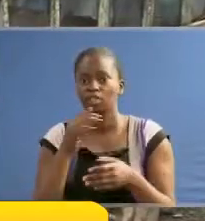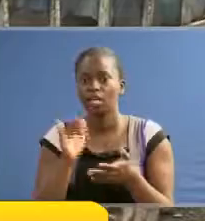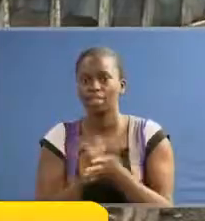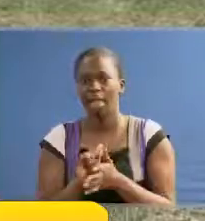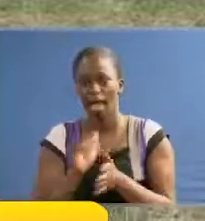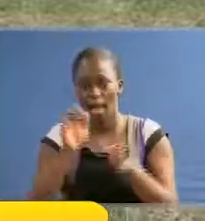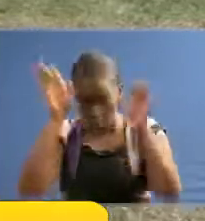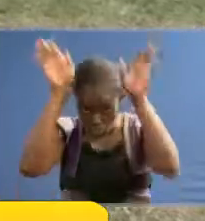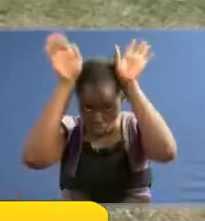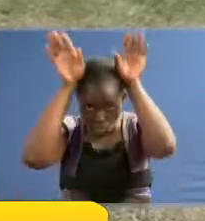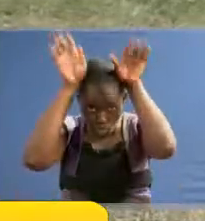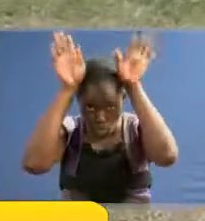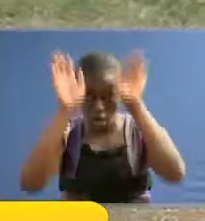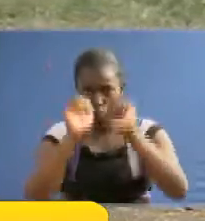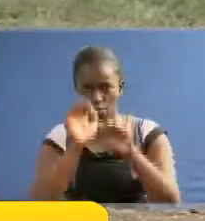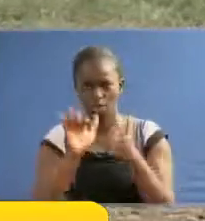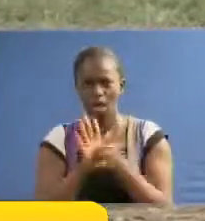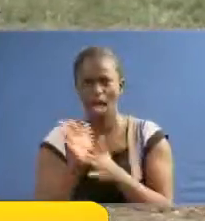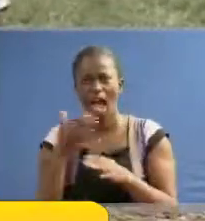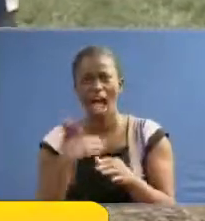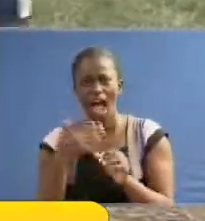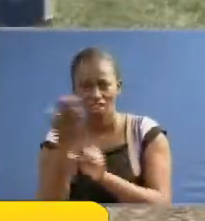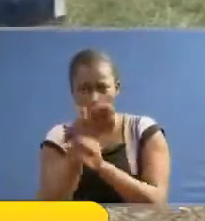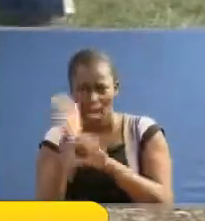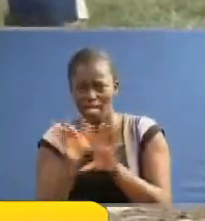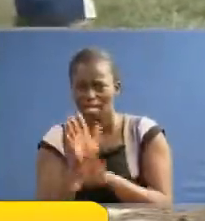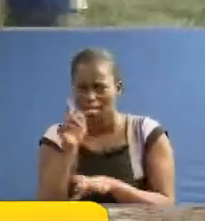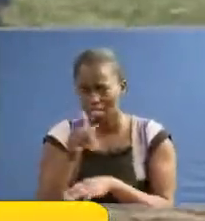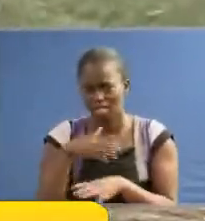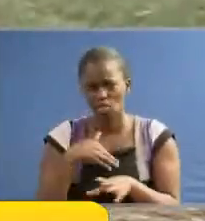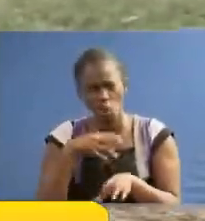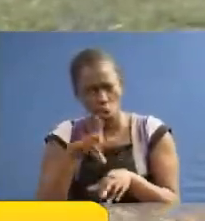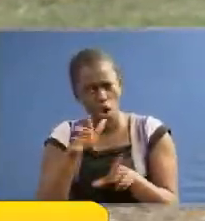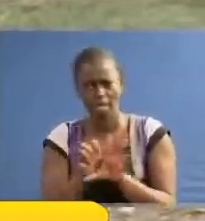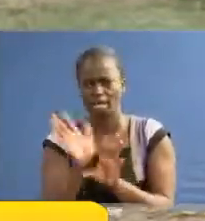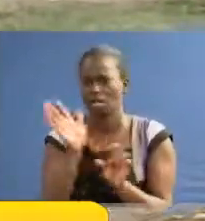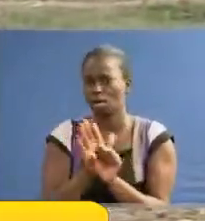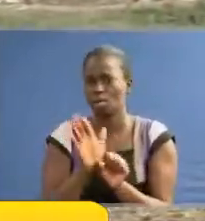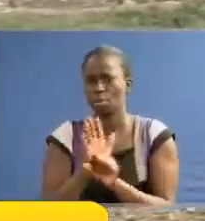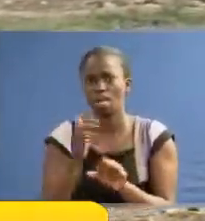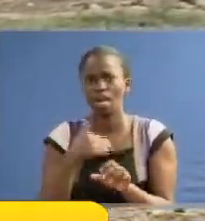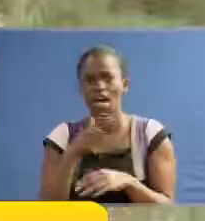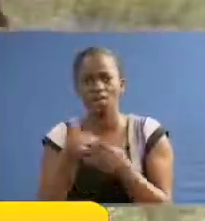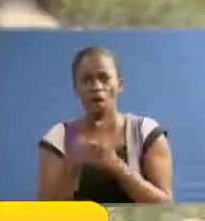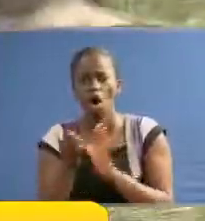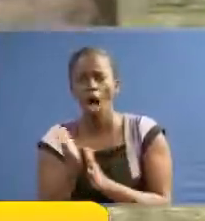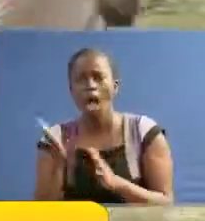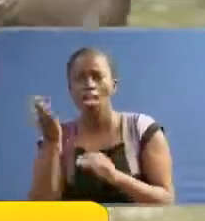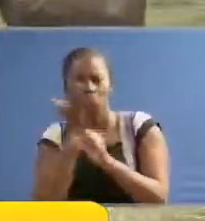punda huweza kuisha ikiwa kuchinjwa kwa mnyama huo kutaendelea kwa wingi. Punda 1000